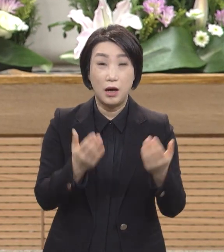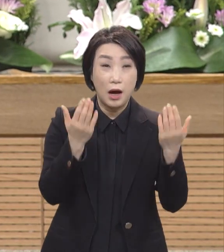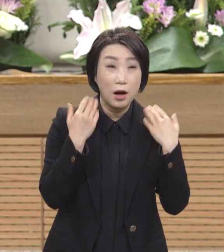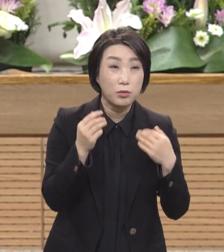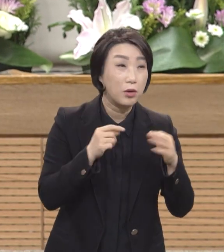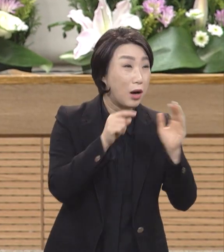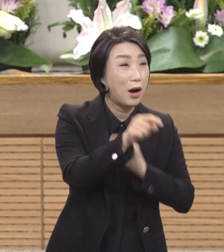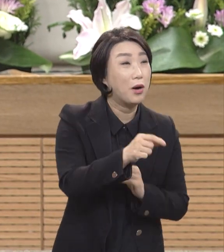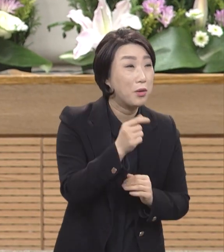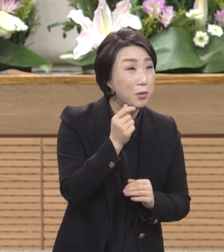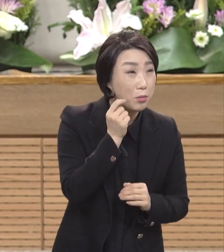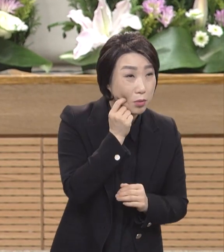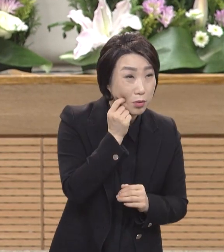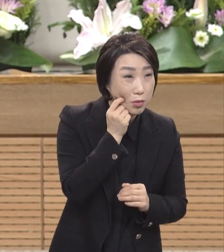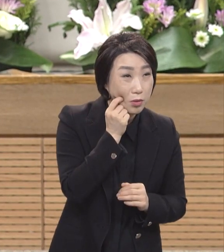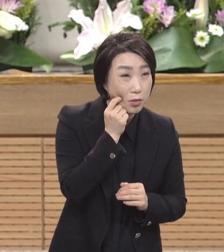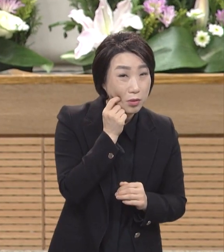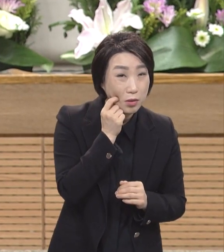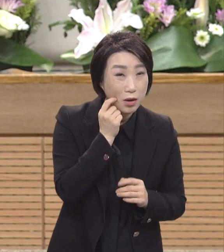학교는 못 가도